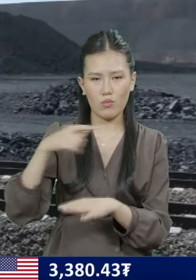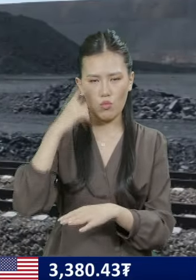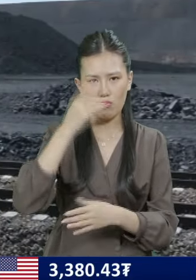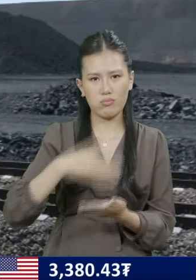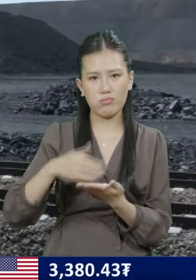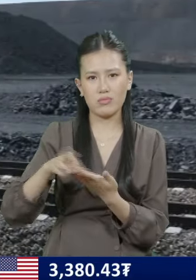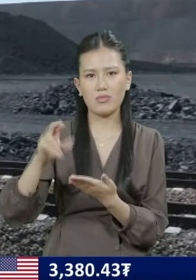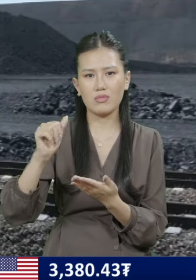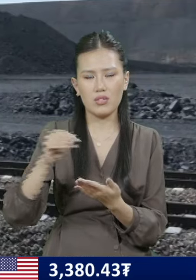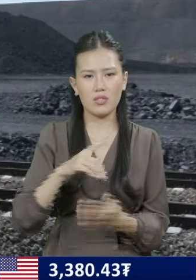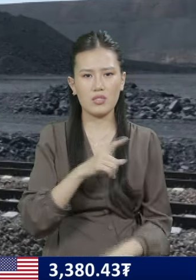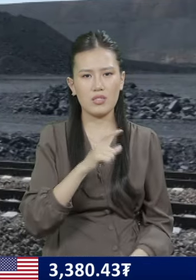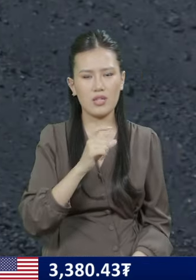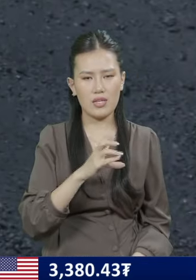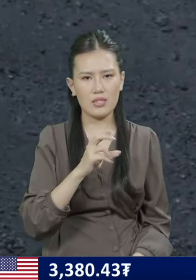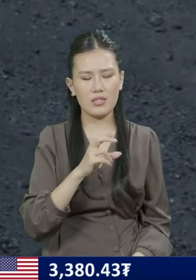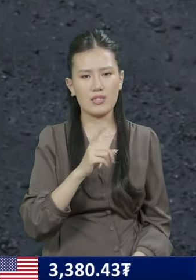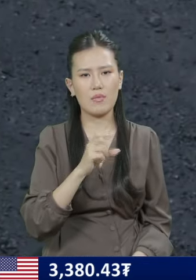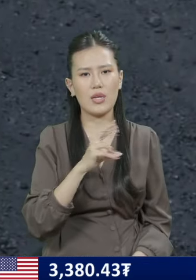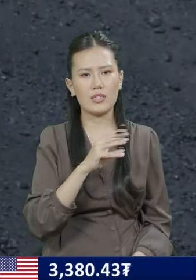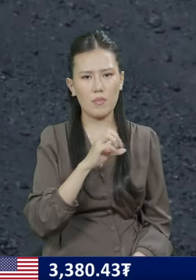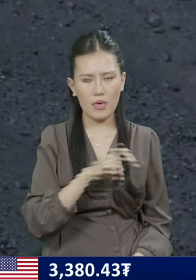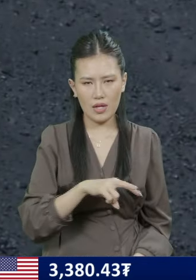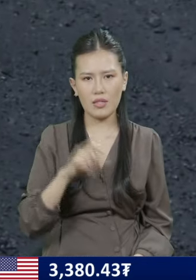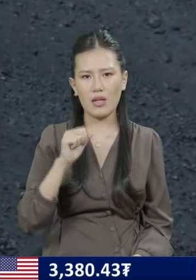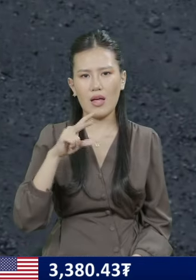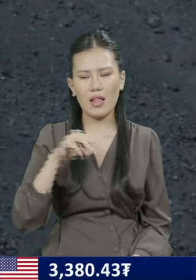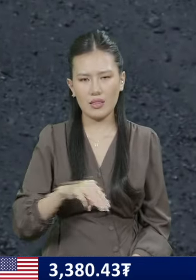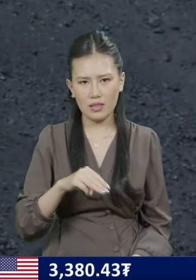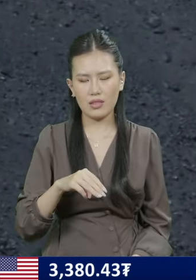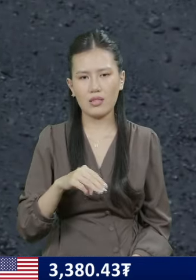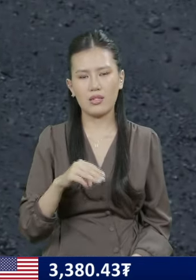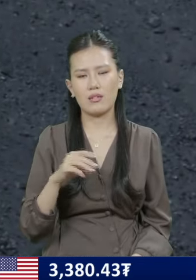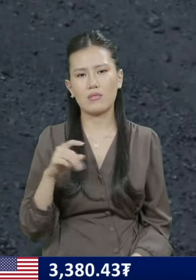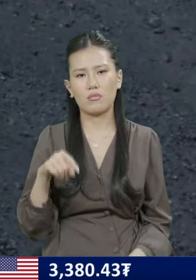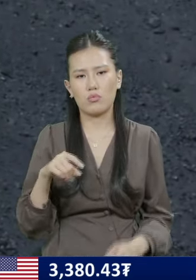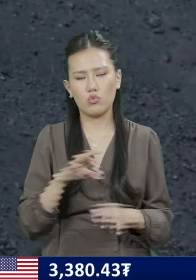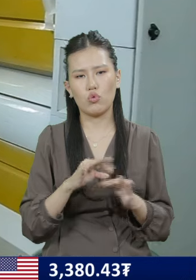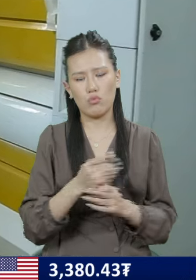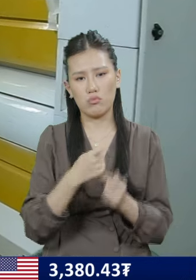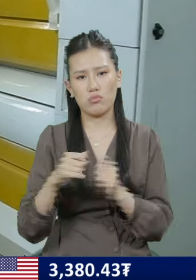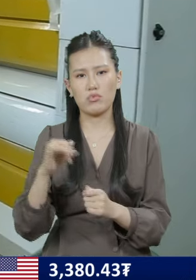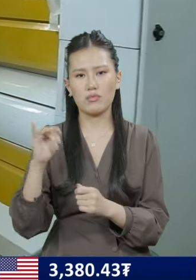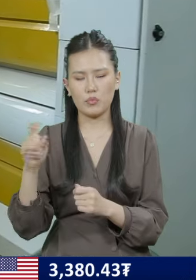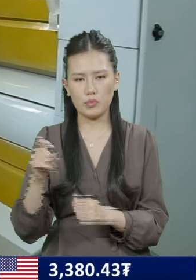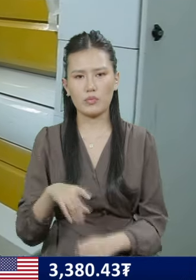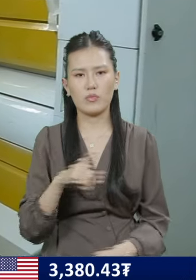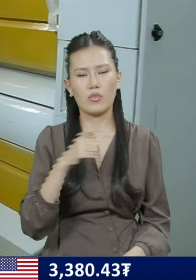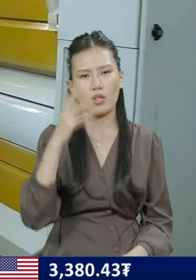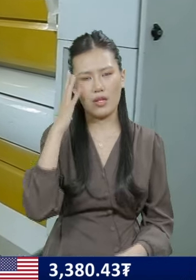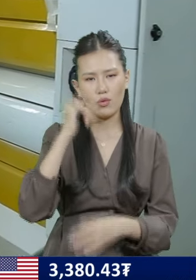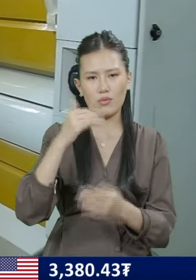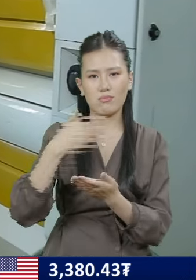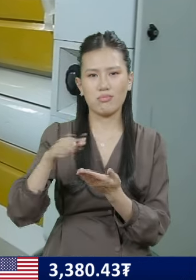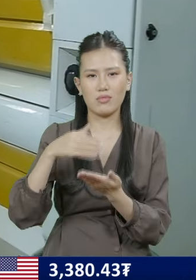маржимал боловсруулаагүй буюу хагас боловсруулсан алт тус тус өссөн гол нөлөөлсөн байна. За мөн эдгээрээс гадна экспортын бүтээгдэхүүнээс